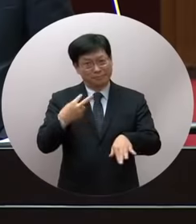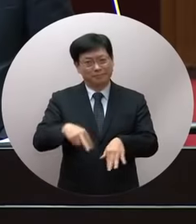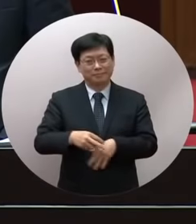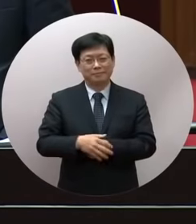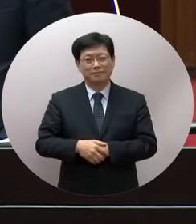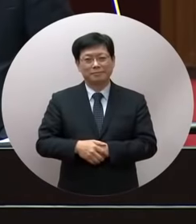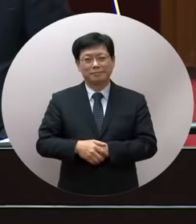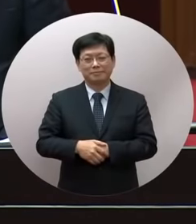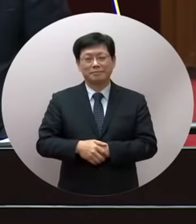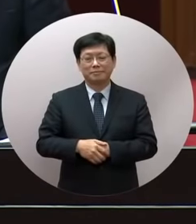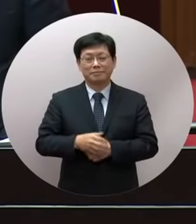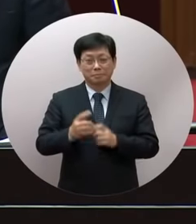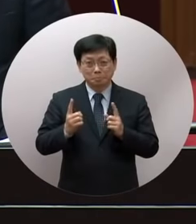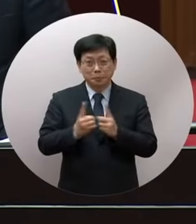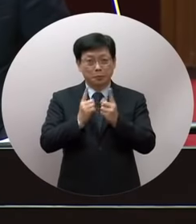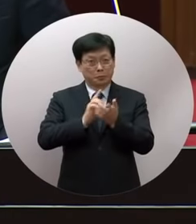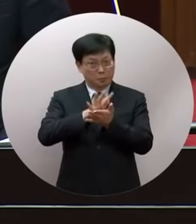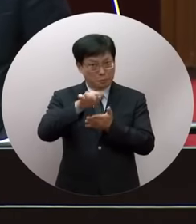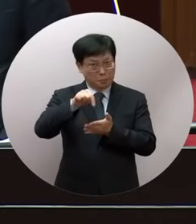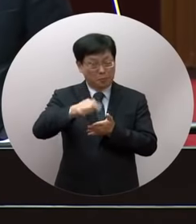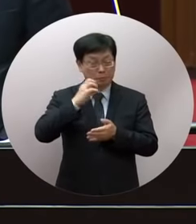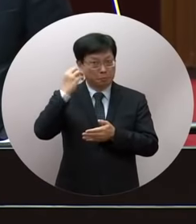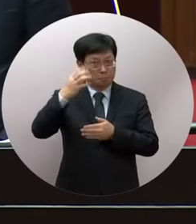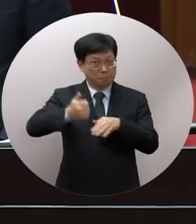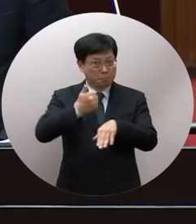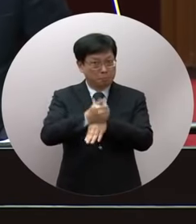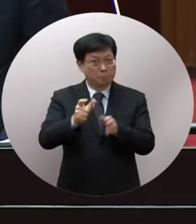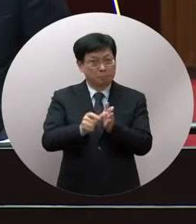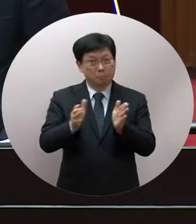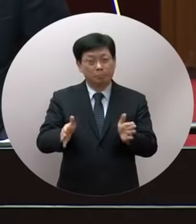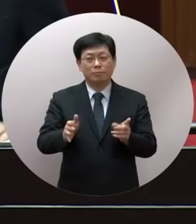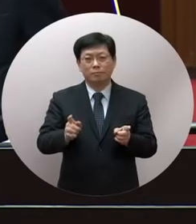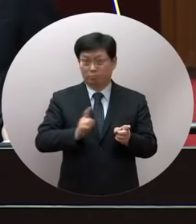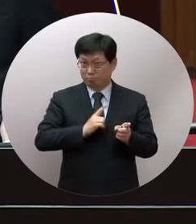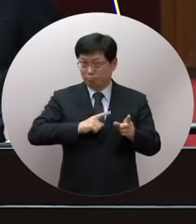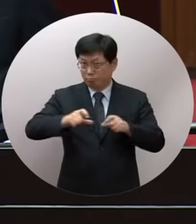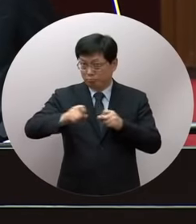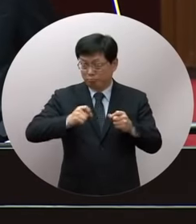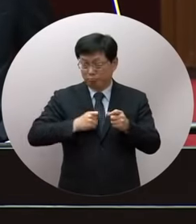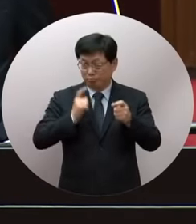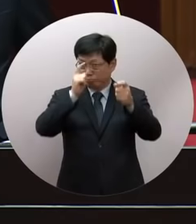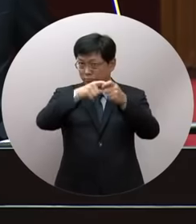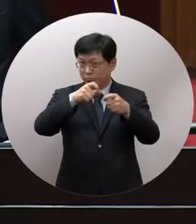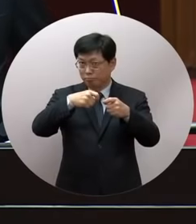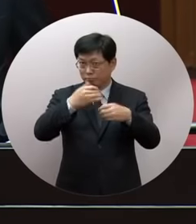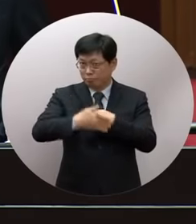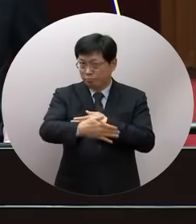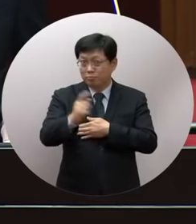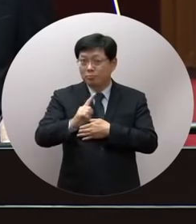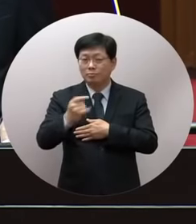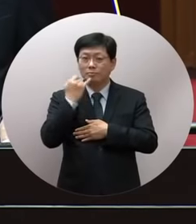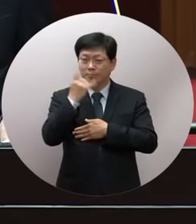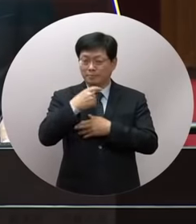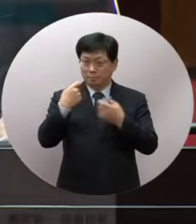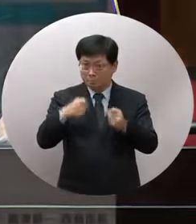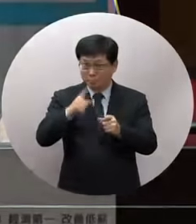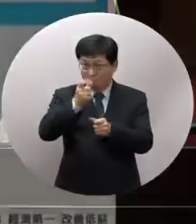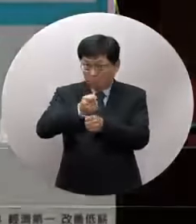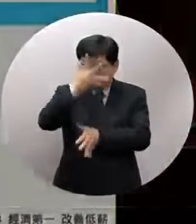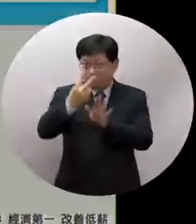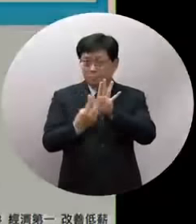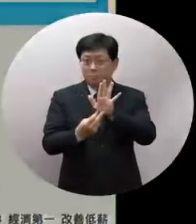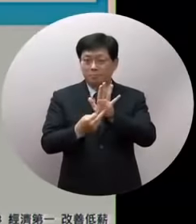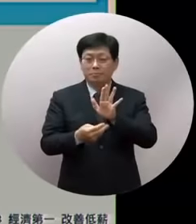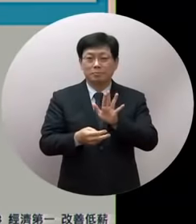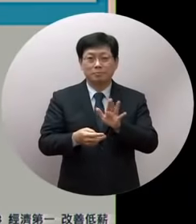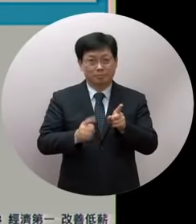是面对未来这个任期，您的施政愿景是什么？能不能用一句话来说